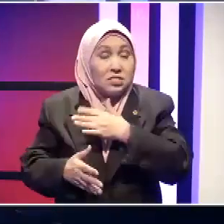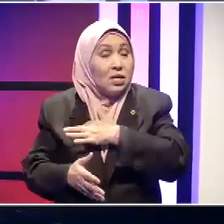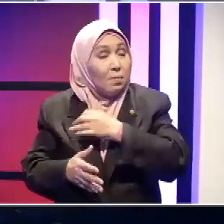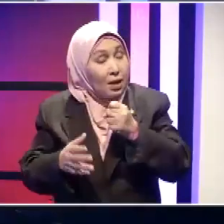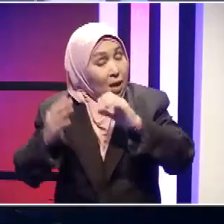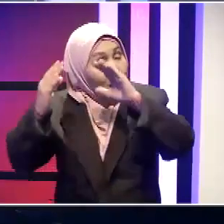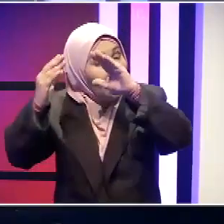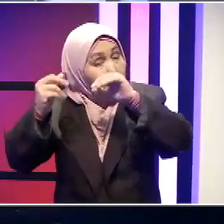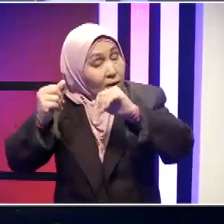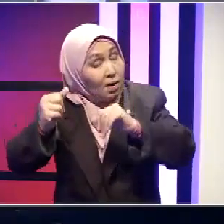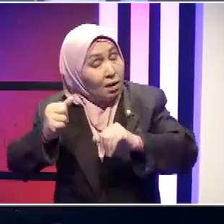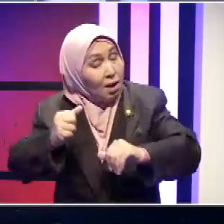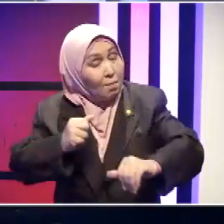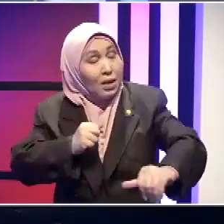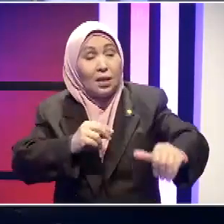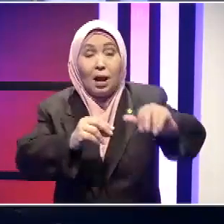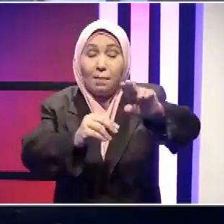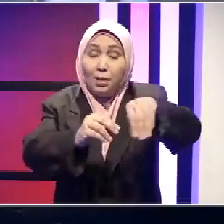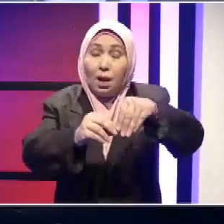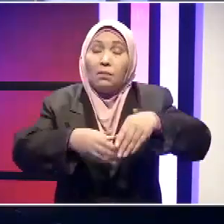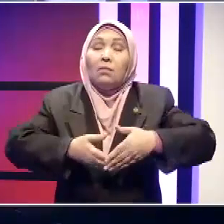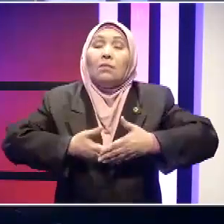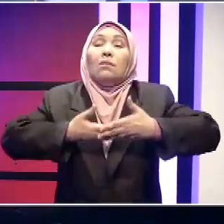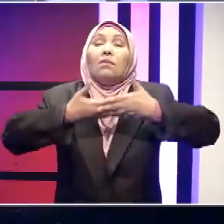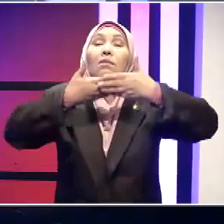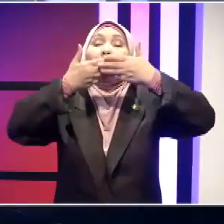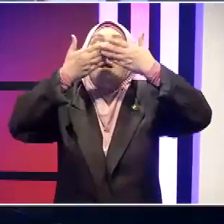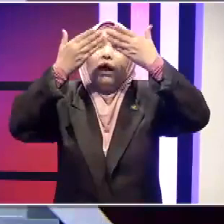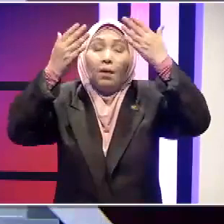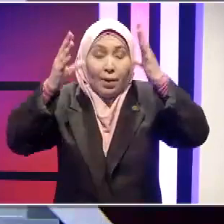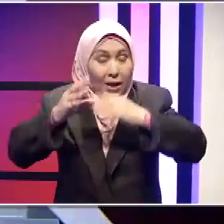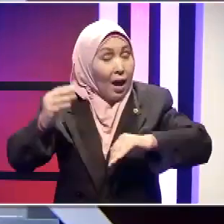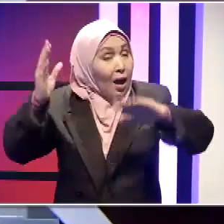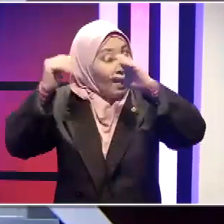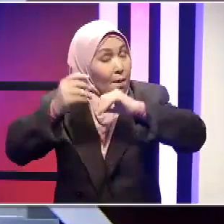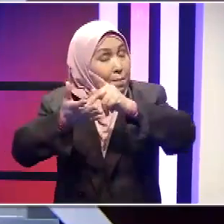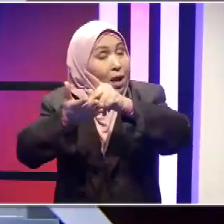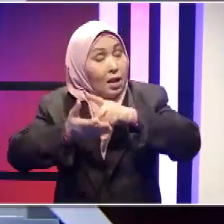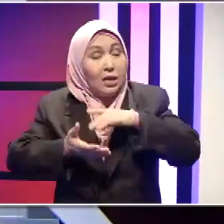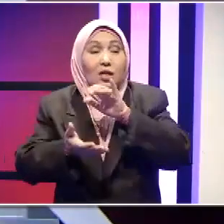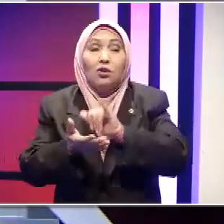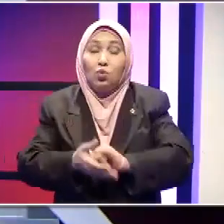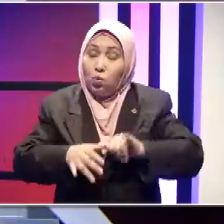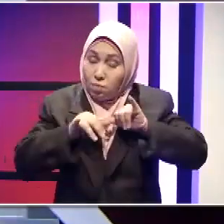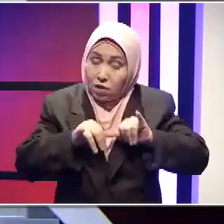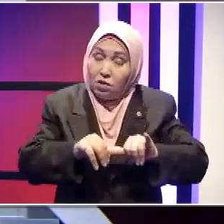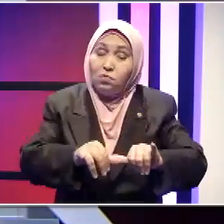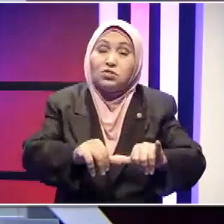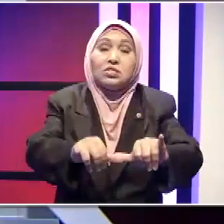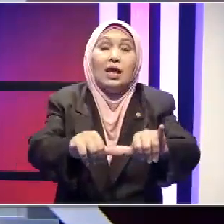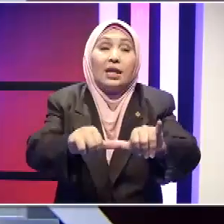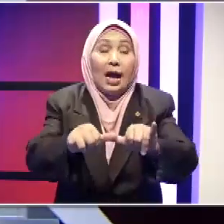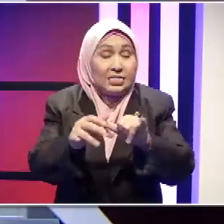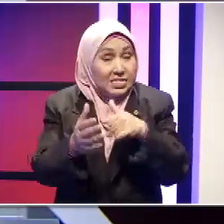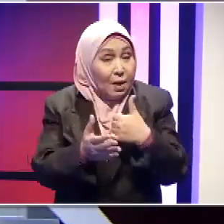yang harapnya memanjangkan Lagi nafas kita memohon sudah tentunya harap new pahalanya itu berterusan lebih kita